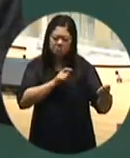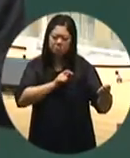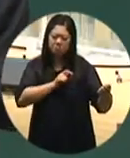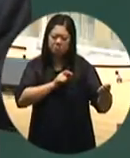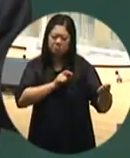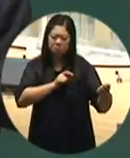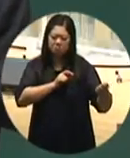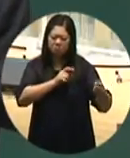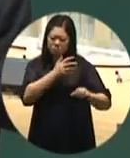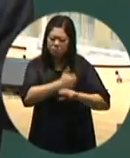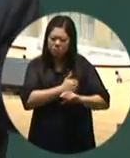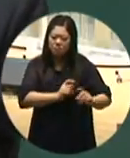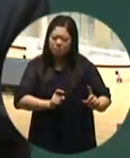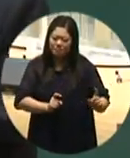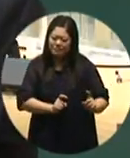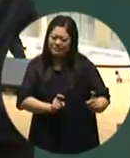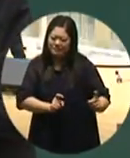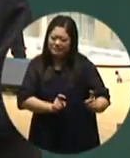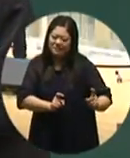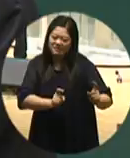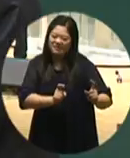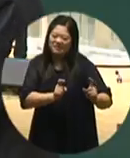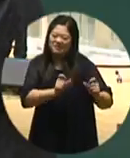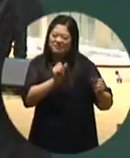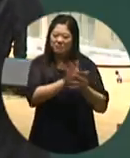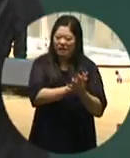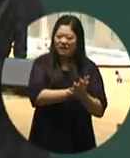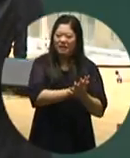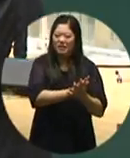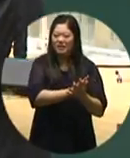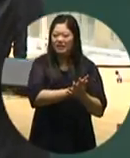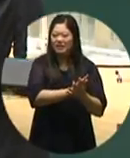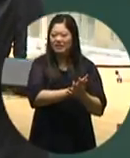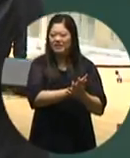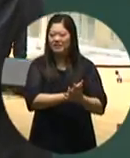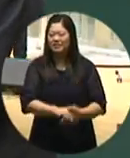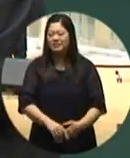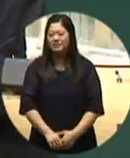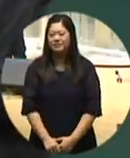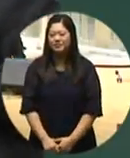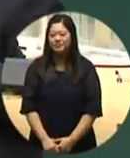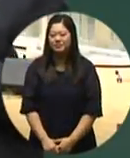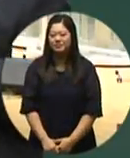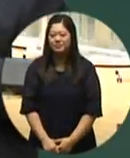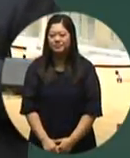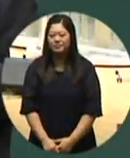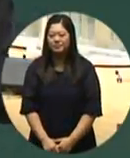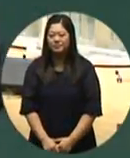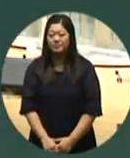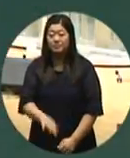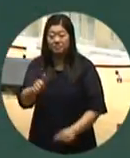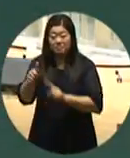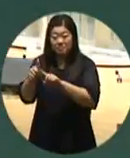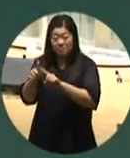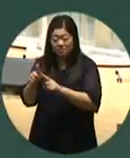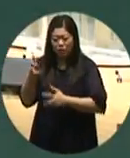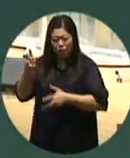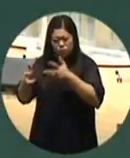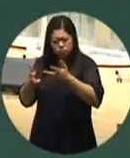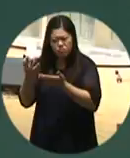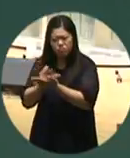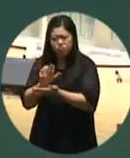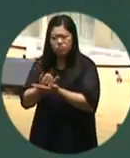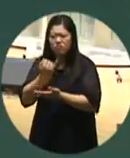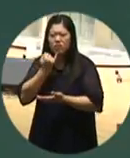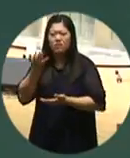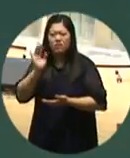따지게 되고 이렇게 되죠. They would start to fight and they start nitpicking at them. 이 남자는 굉장히 그 사업하는 저 괜찮은 사람인데 아,